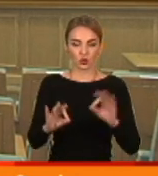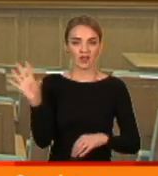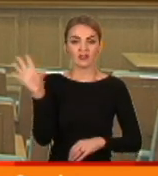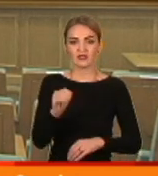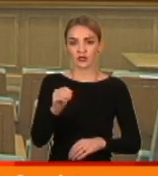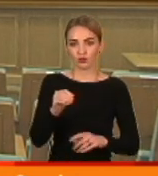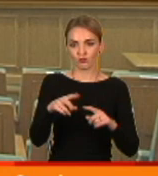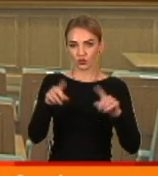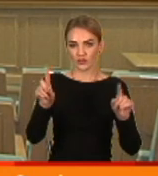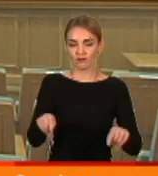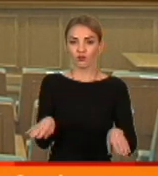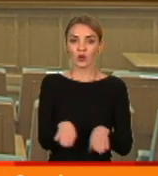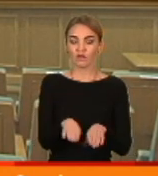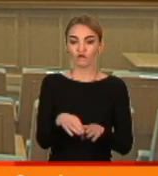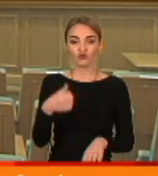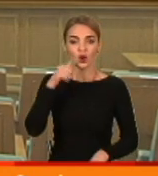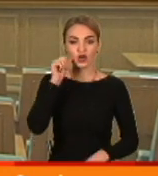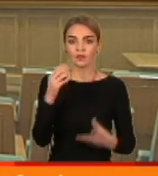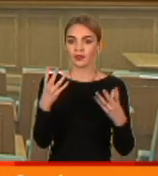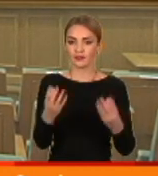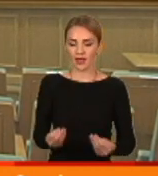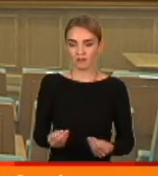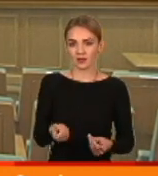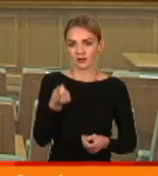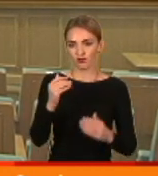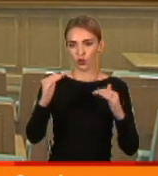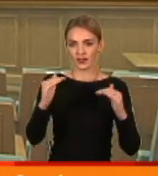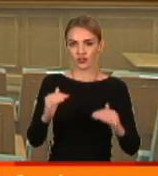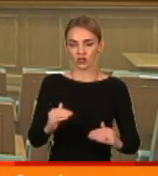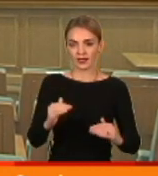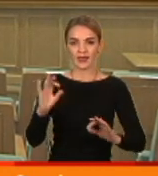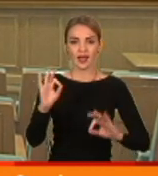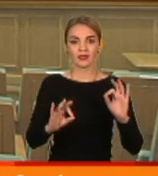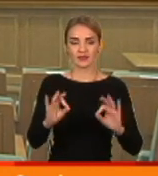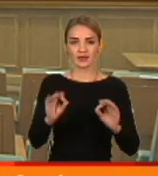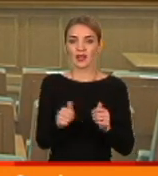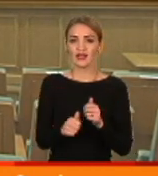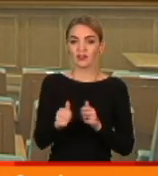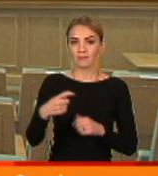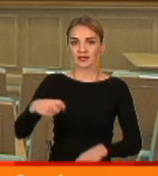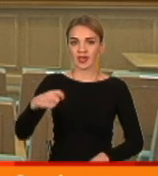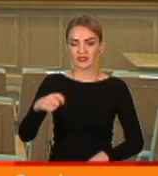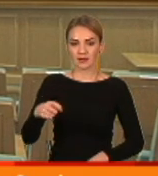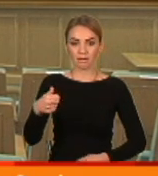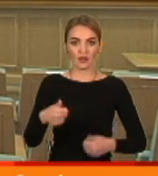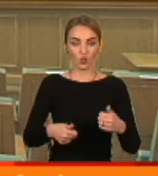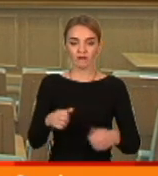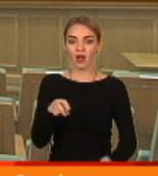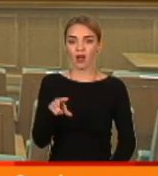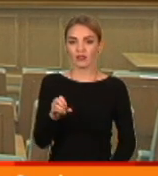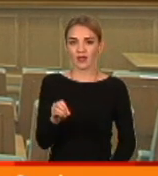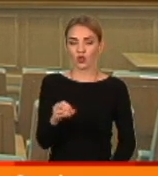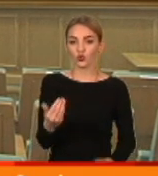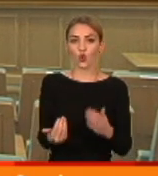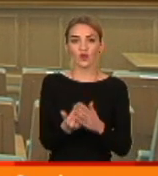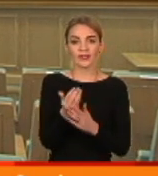бюлетнів. Насправді, порівняно із вчорашнім днем, дещо понищили рейтинги лідерів президентських перегонів, але якихось